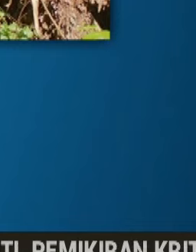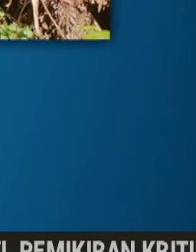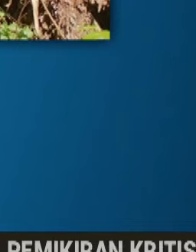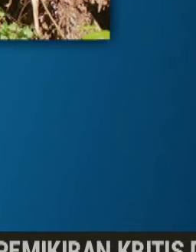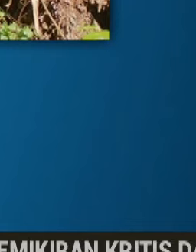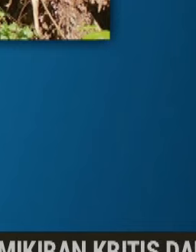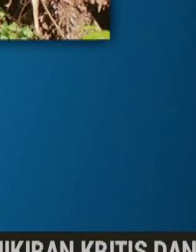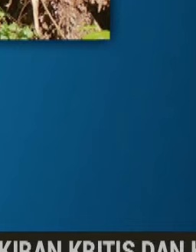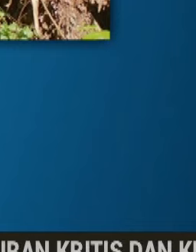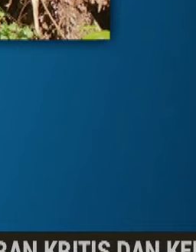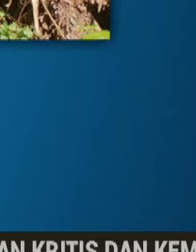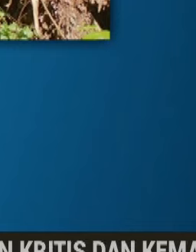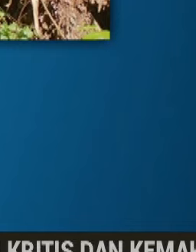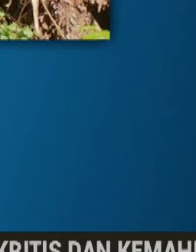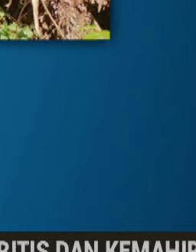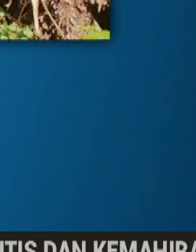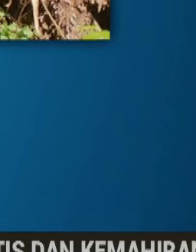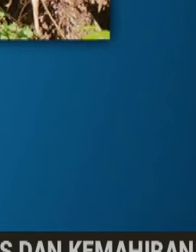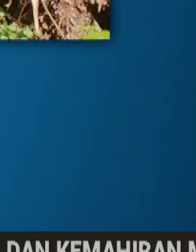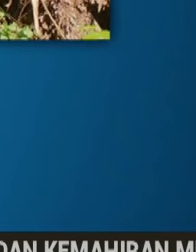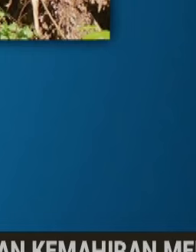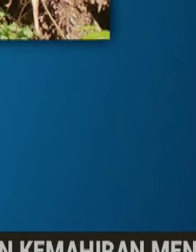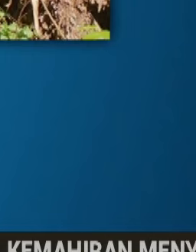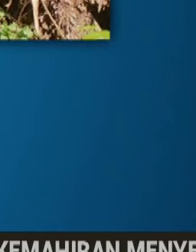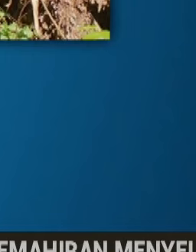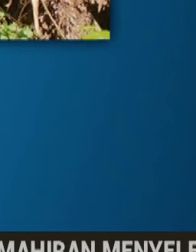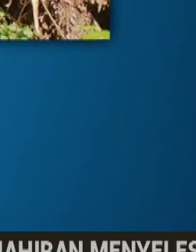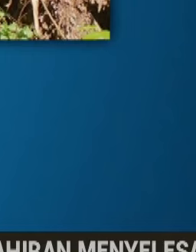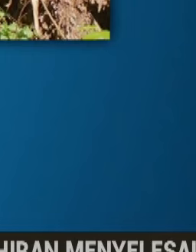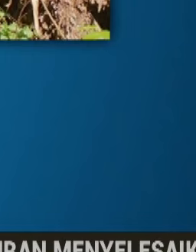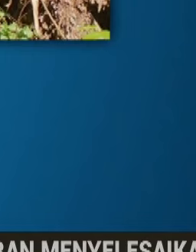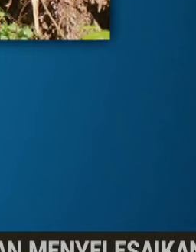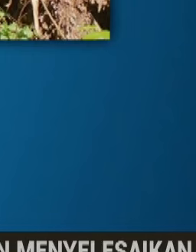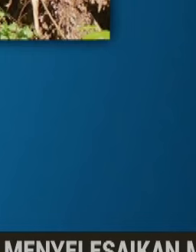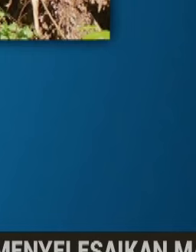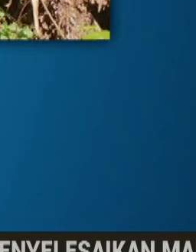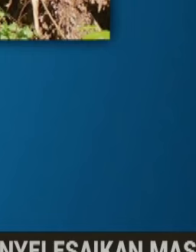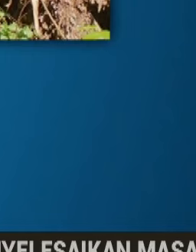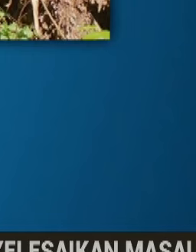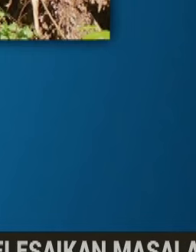RM30,000 dihukum penjara bagi satu tempoh tidak melebihi 12 bulan atau kedua-duanya sekali.